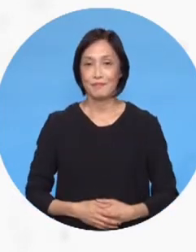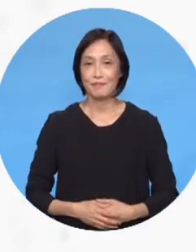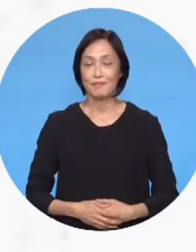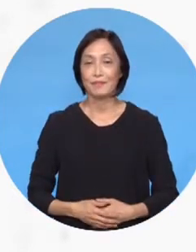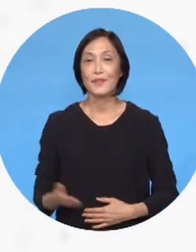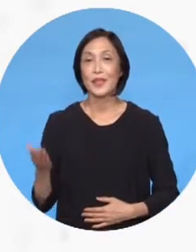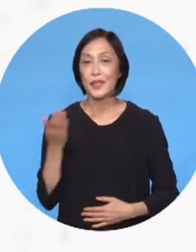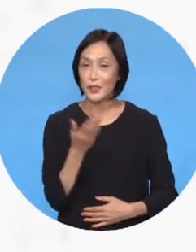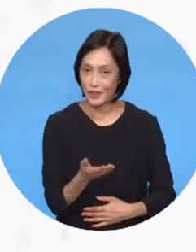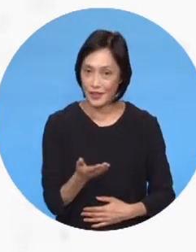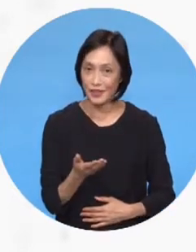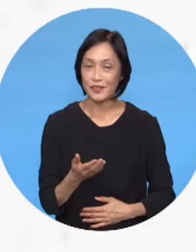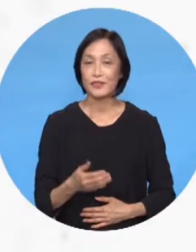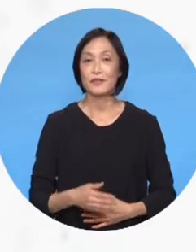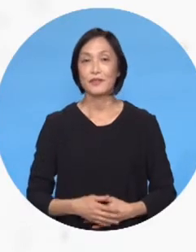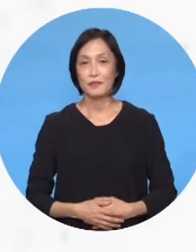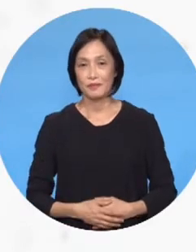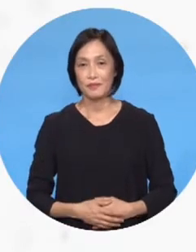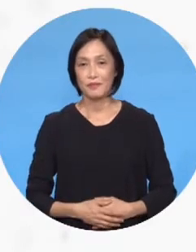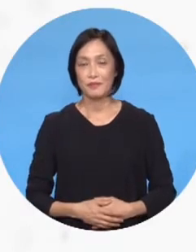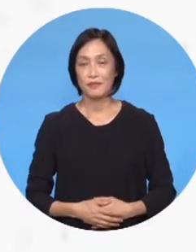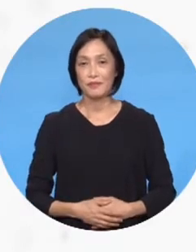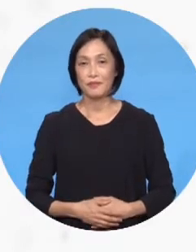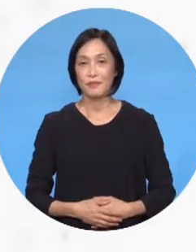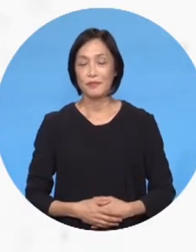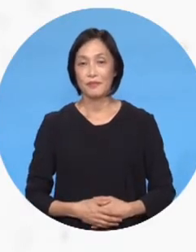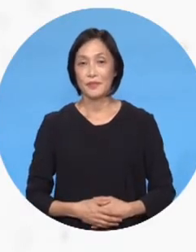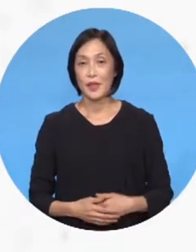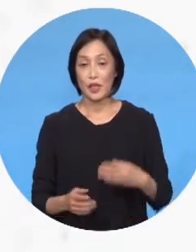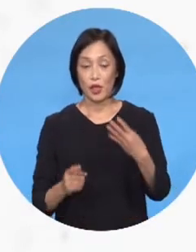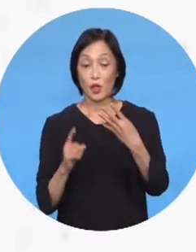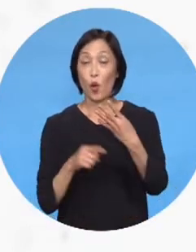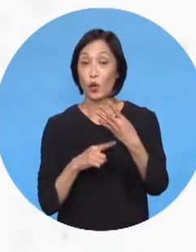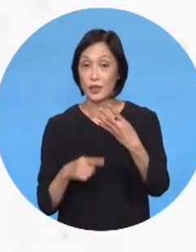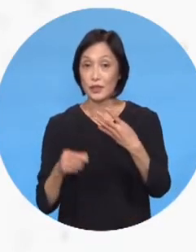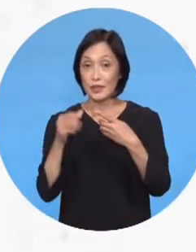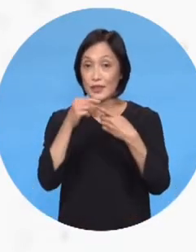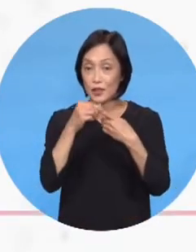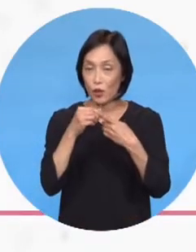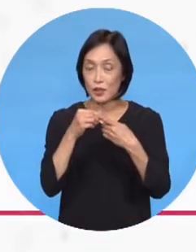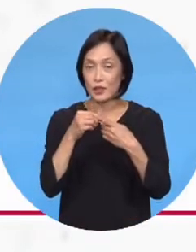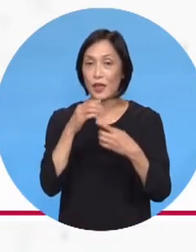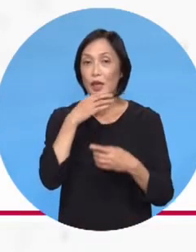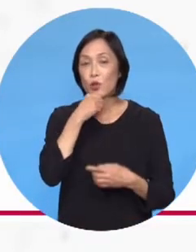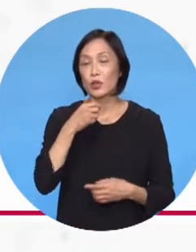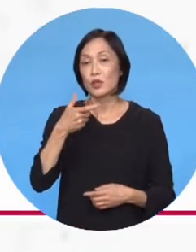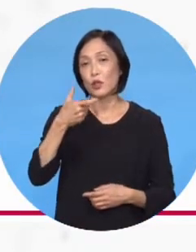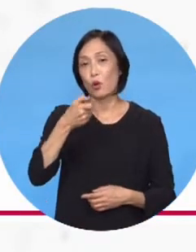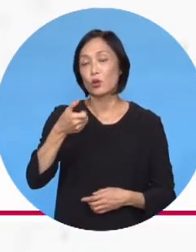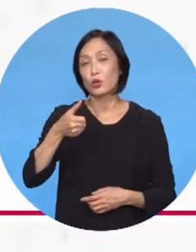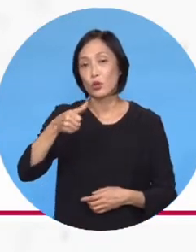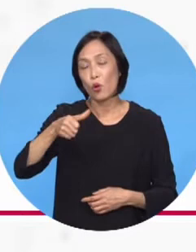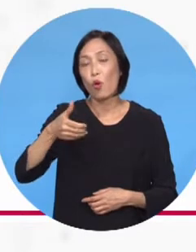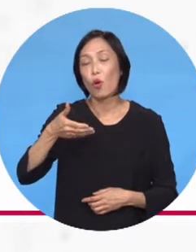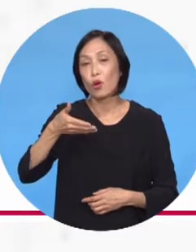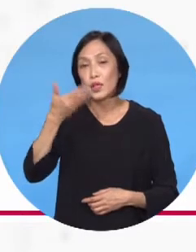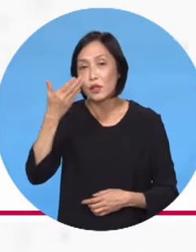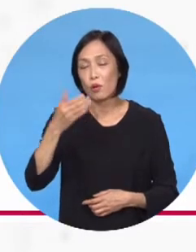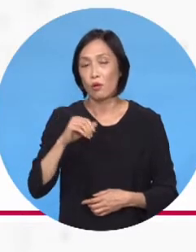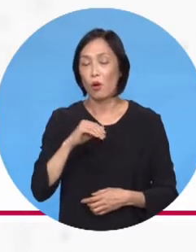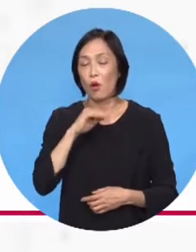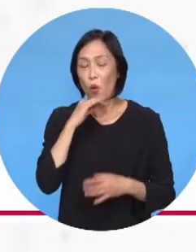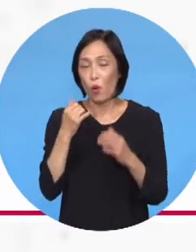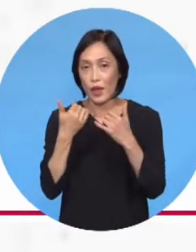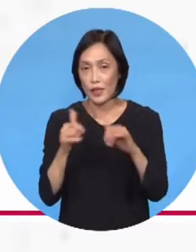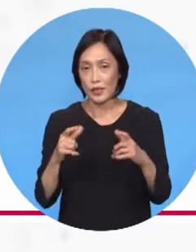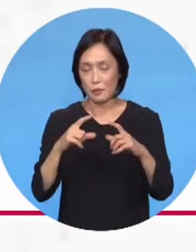では続いての話題です。4人に1人が65歳以上の高齢化社会を迎え、